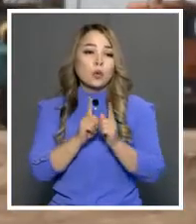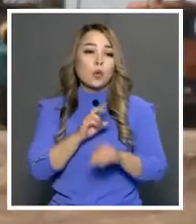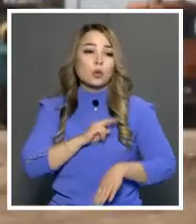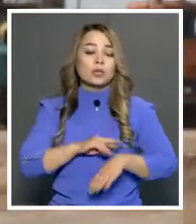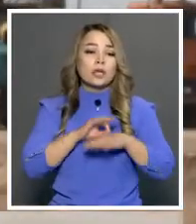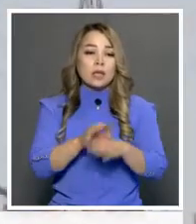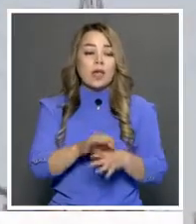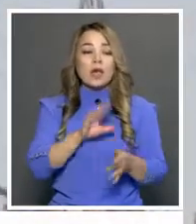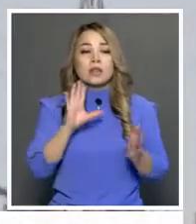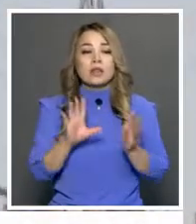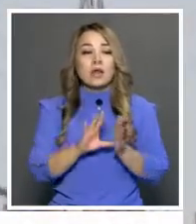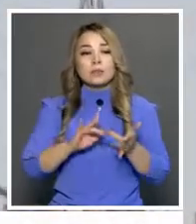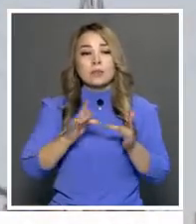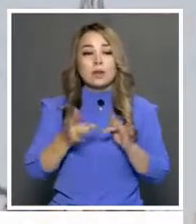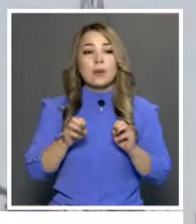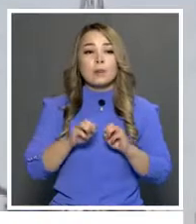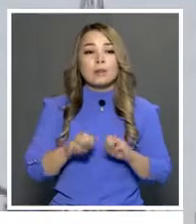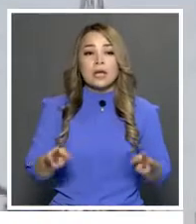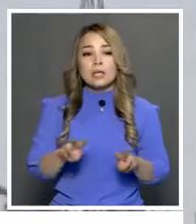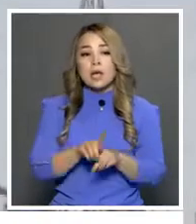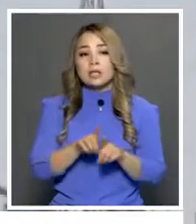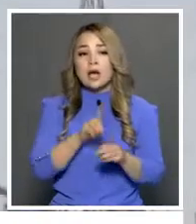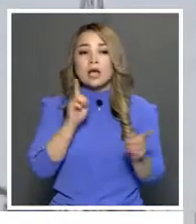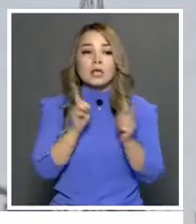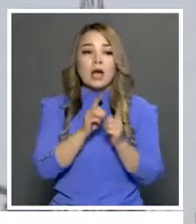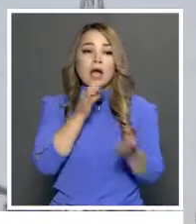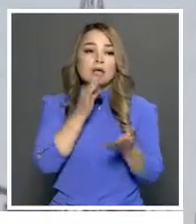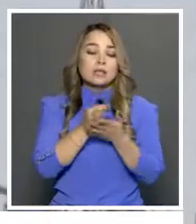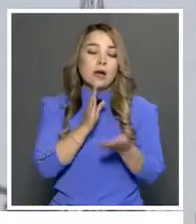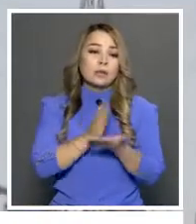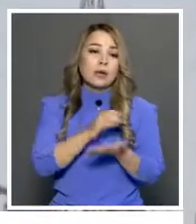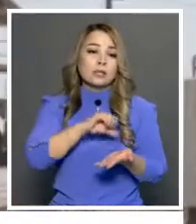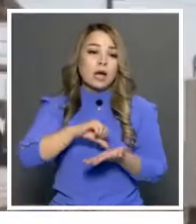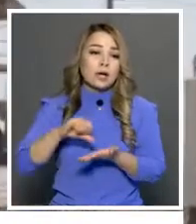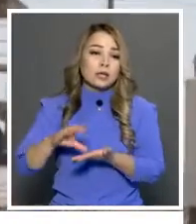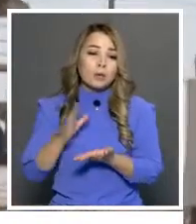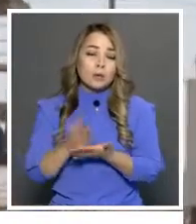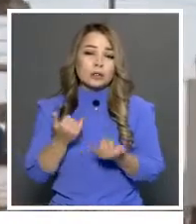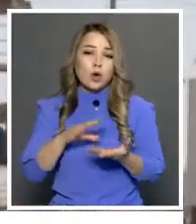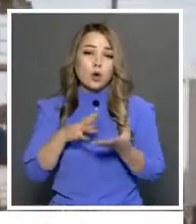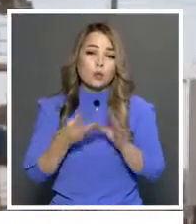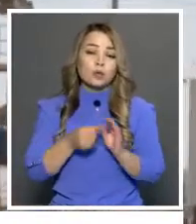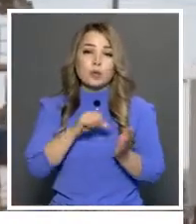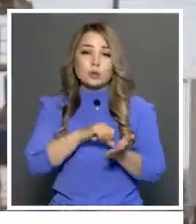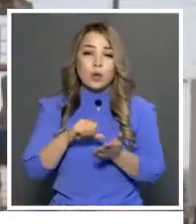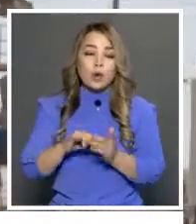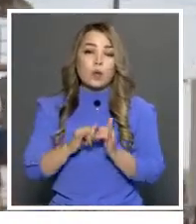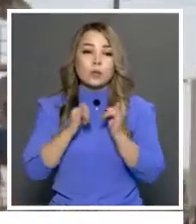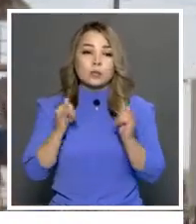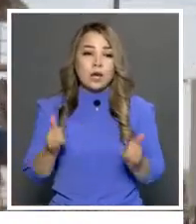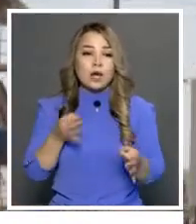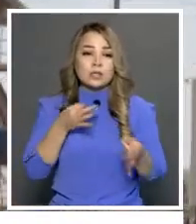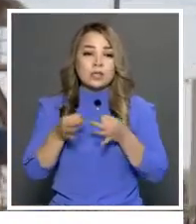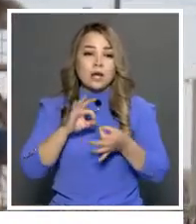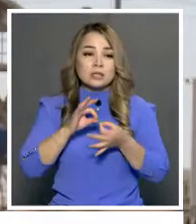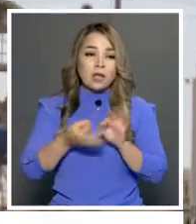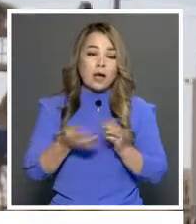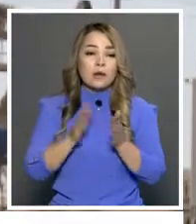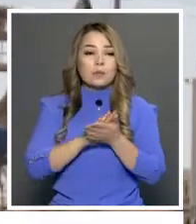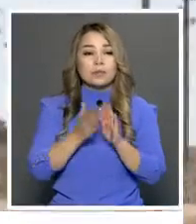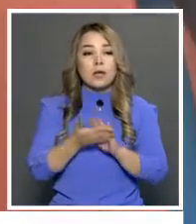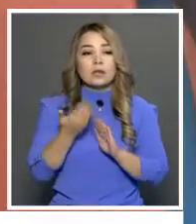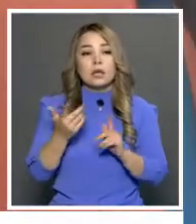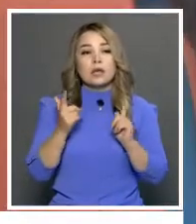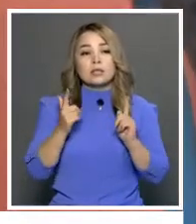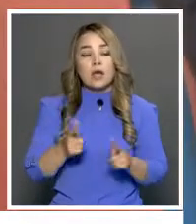еліміздің энергетика министрі Нұрлан Ноғаев қатысты. Жиында мұнай өндірудің қазіргі деңгейін ұжымдық ұлғайту мәселесі талқыланды. Келісім шеңберінде